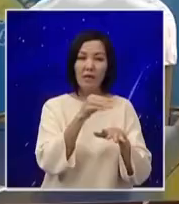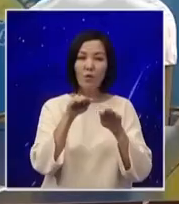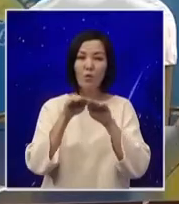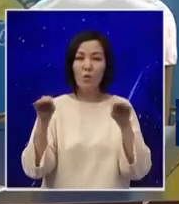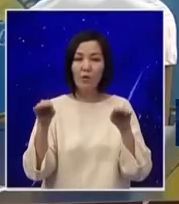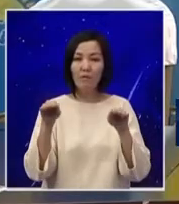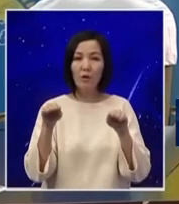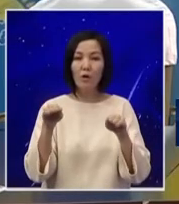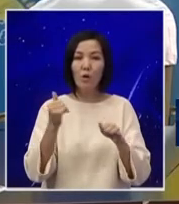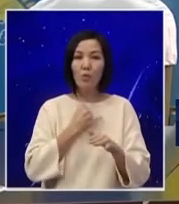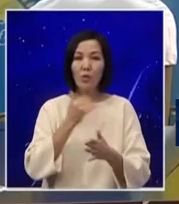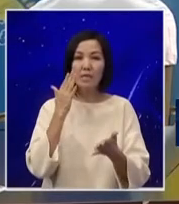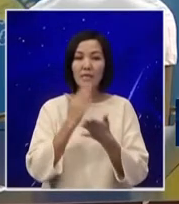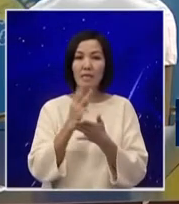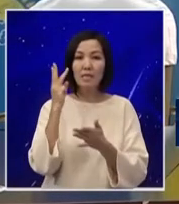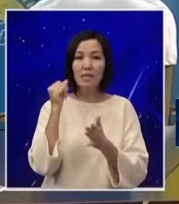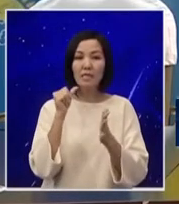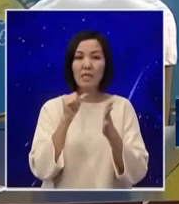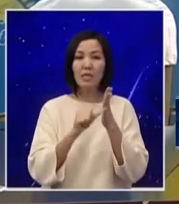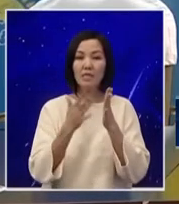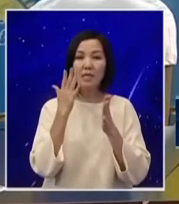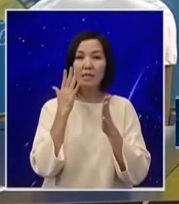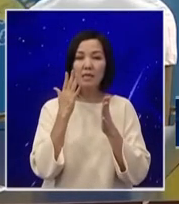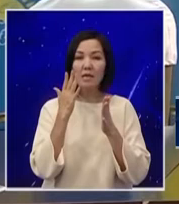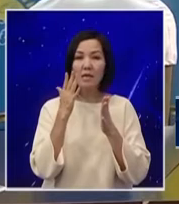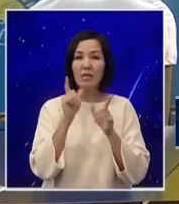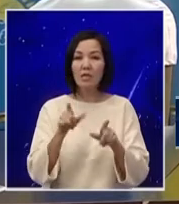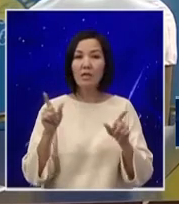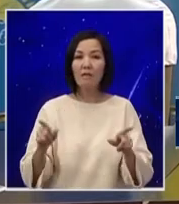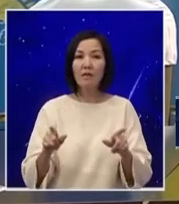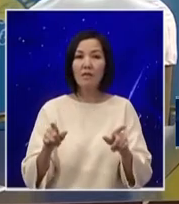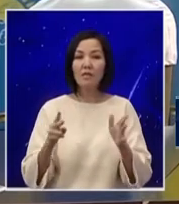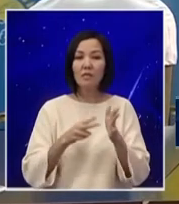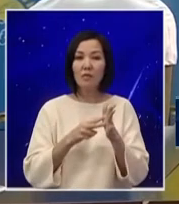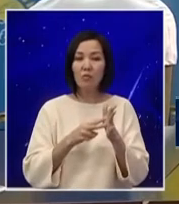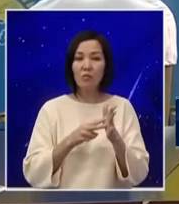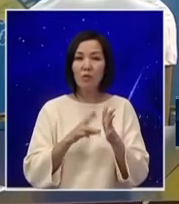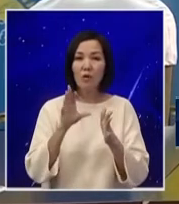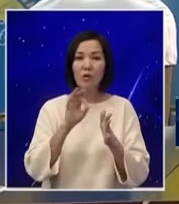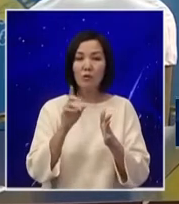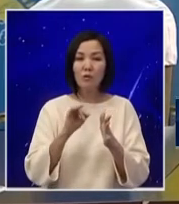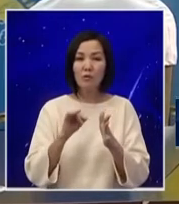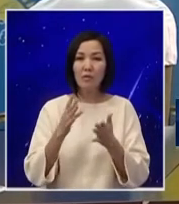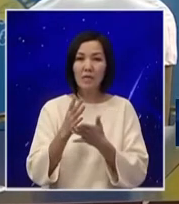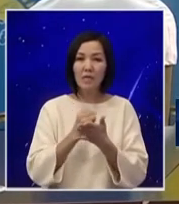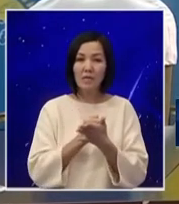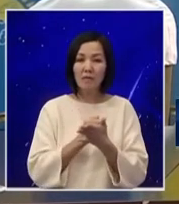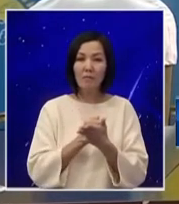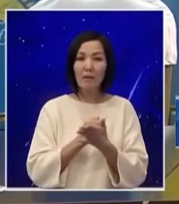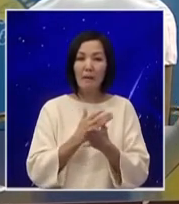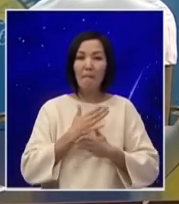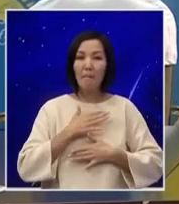нас имеется сейчас 360 can в мадатов на седьмом сос и и с резервами мы себе